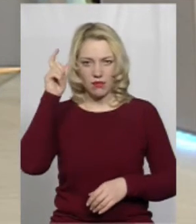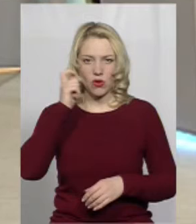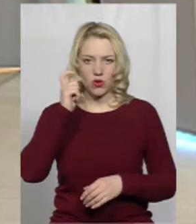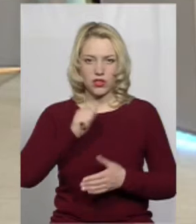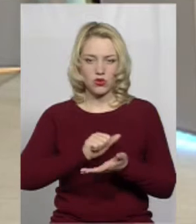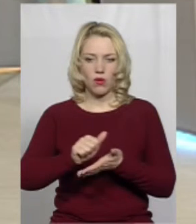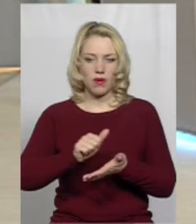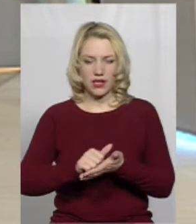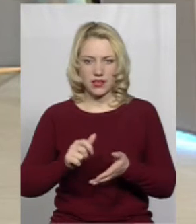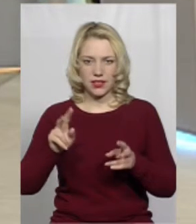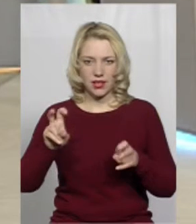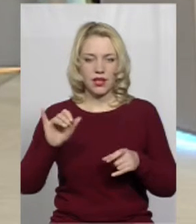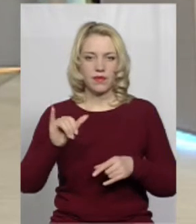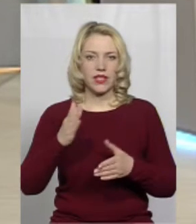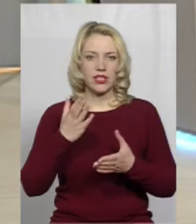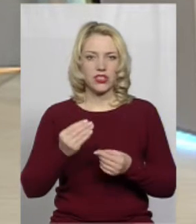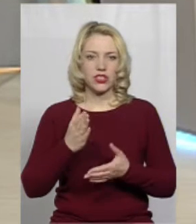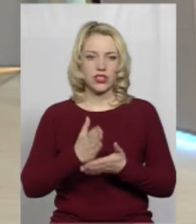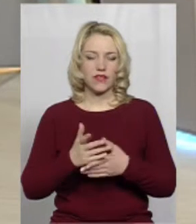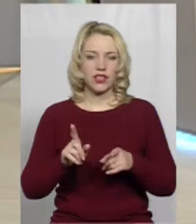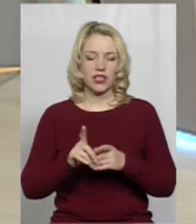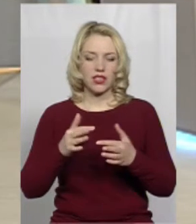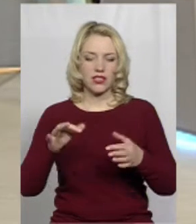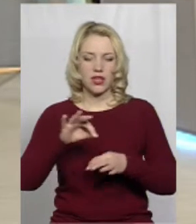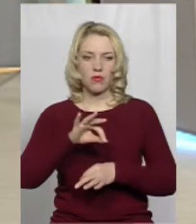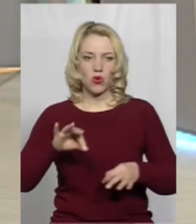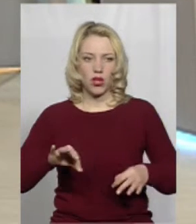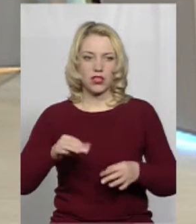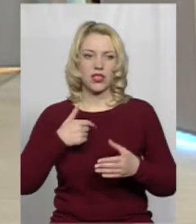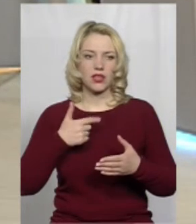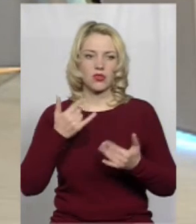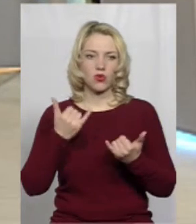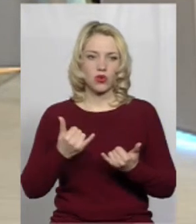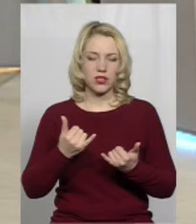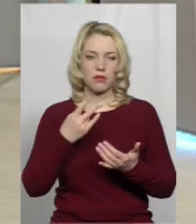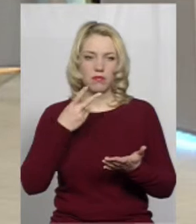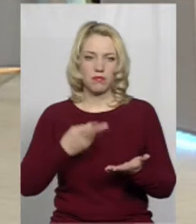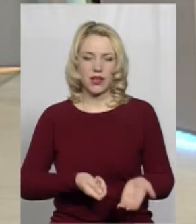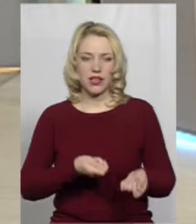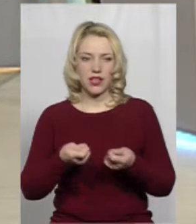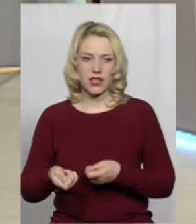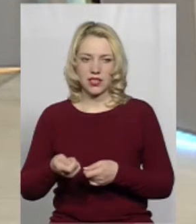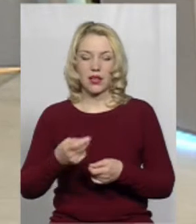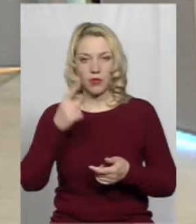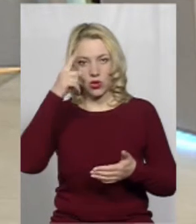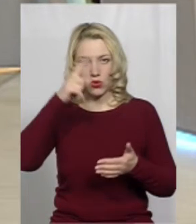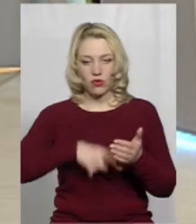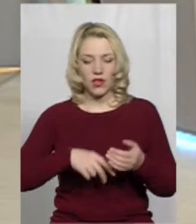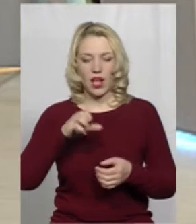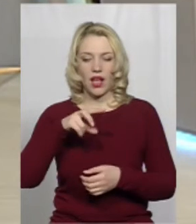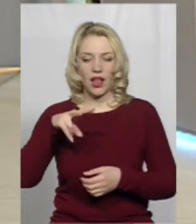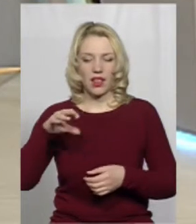Потім є такі в різних проєктах, ось, наприклад, я навіть сьогодні принесла «Довіряй, але перевіряй»